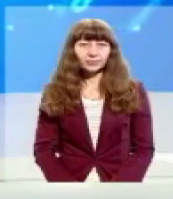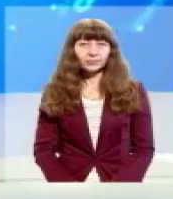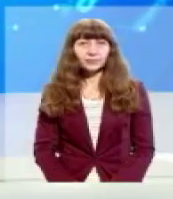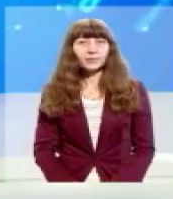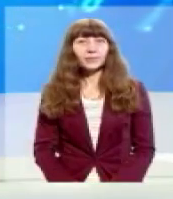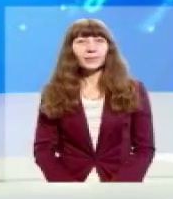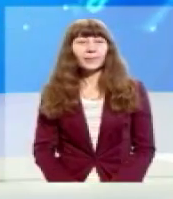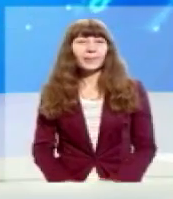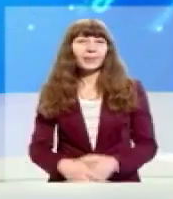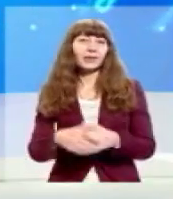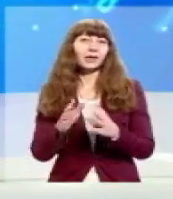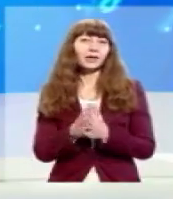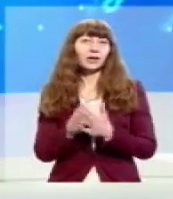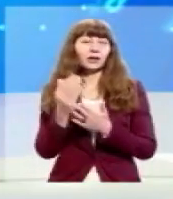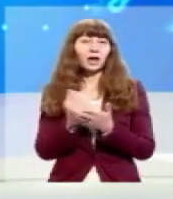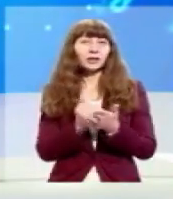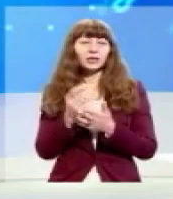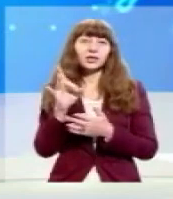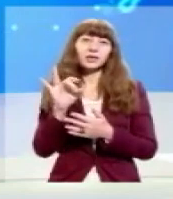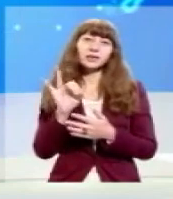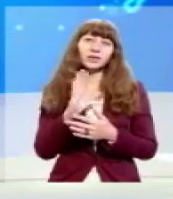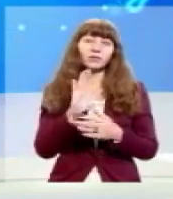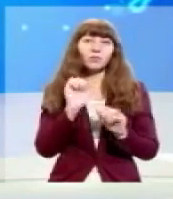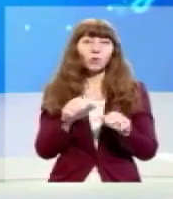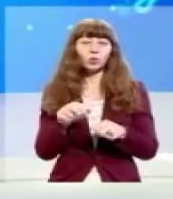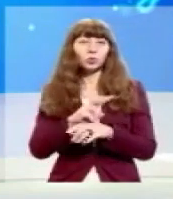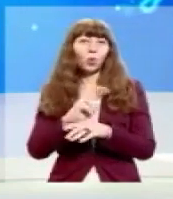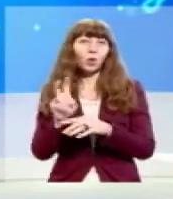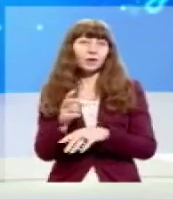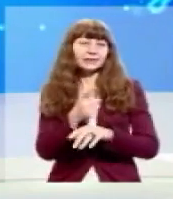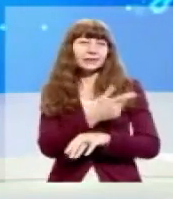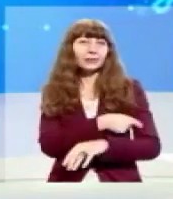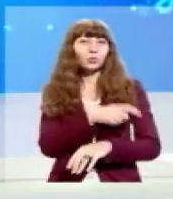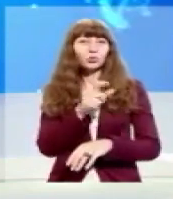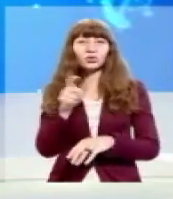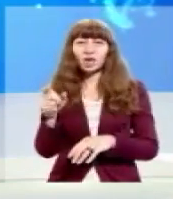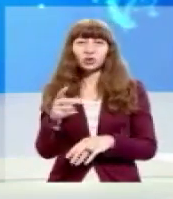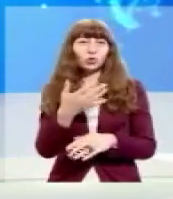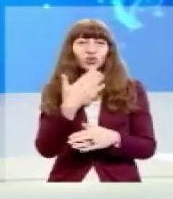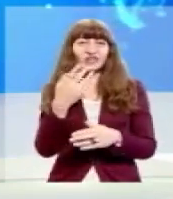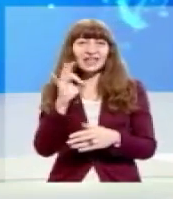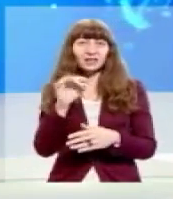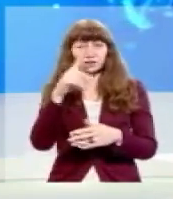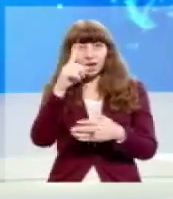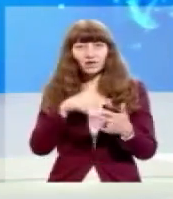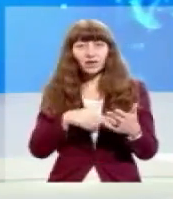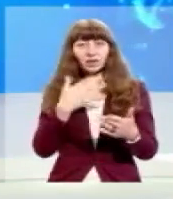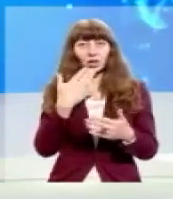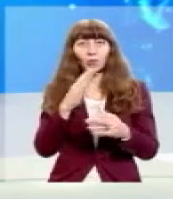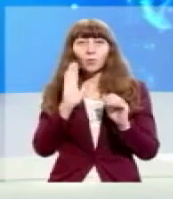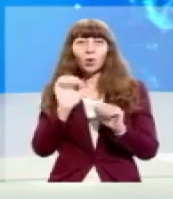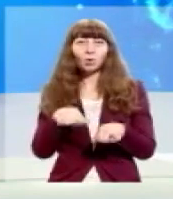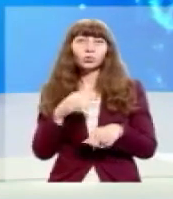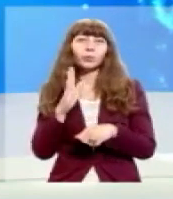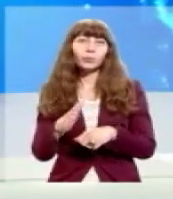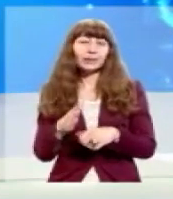Халық сенімінен шыққан мәслихат депутаттары кадрлық резервке кіруі мүмкін. Олардан кейін аудан, қала әкімі немесе парламент депутаты бола